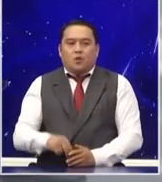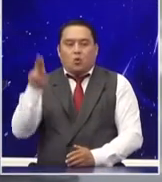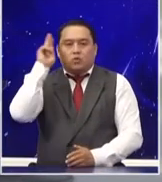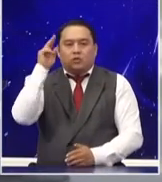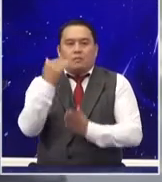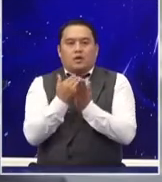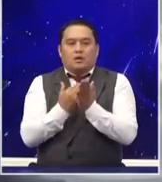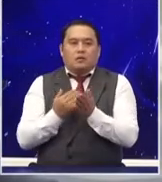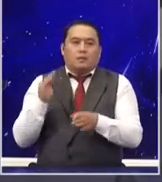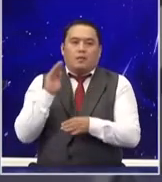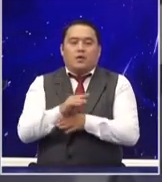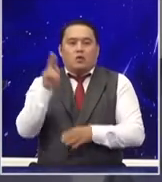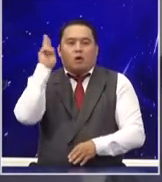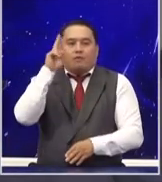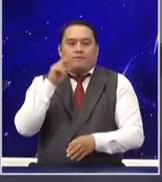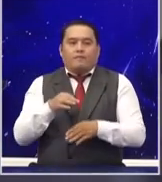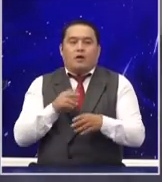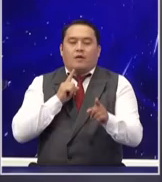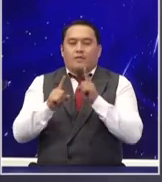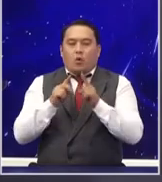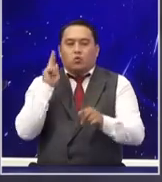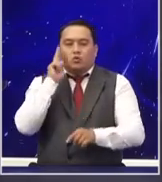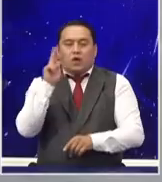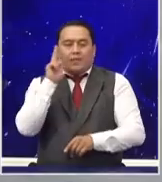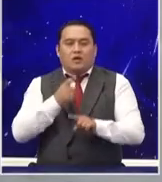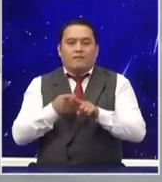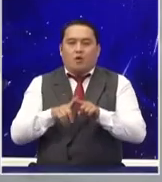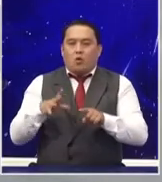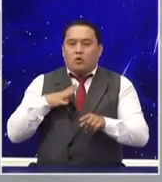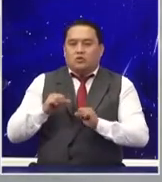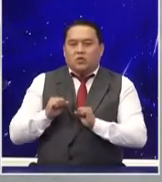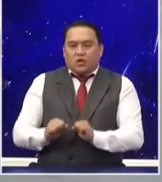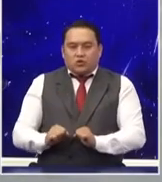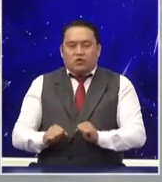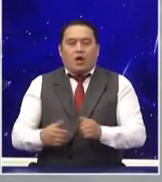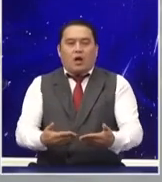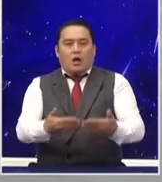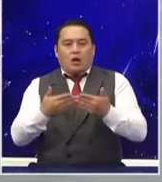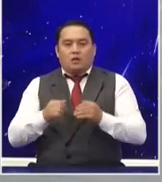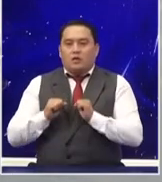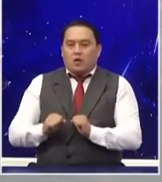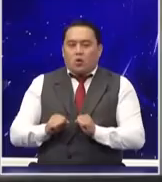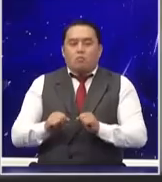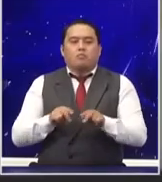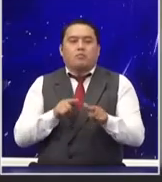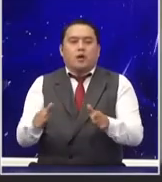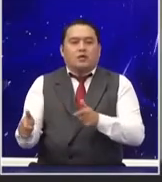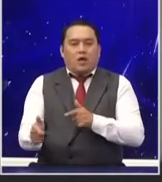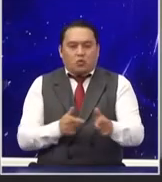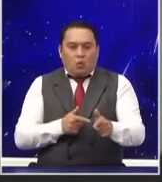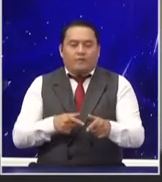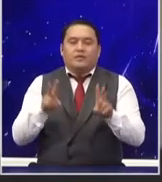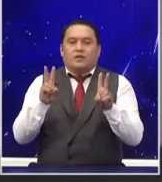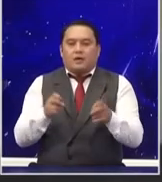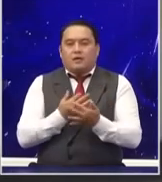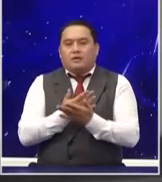программу включены дополнительные уроки, факультативные занятия в сфере гражданской защиты, начальной военной подготовки, занятия по правоохранительной